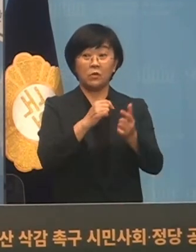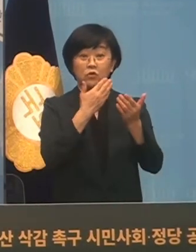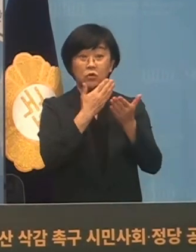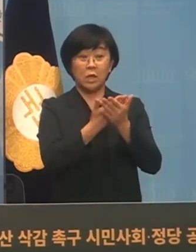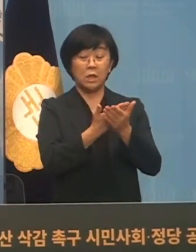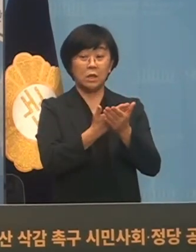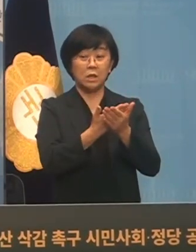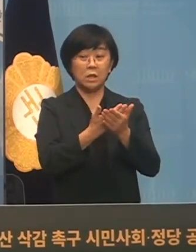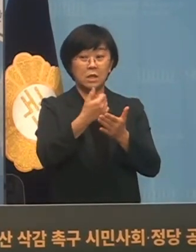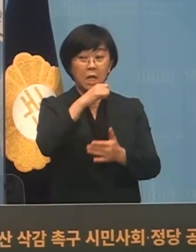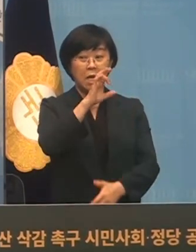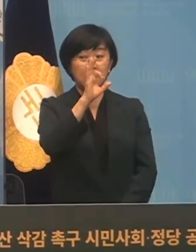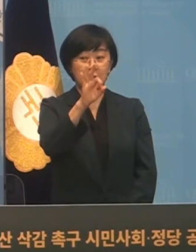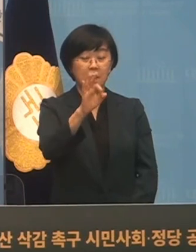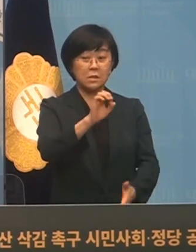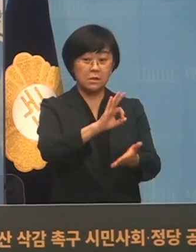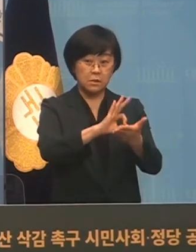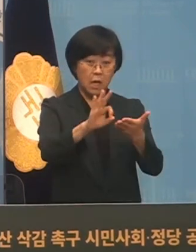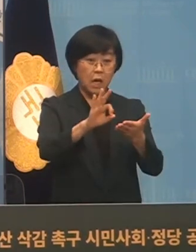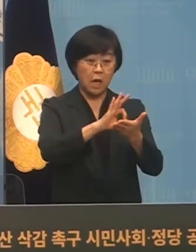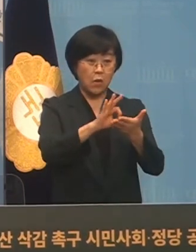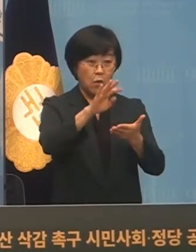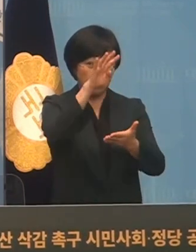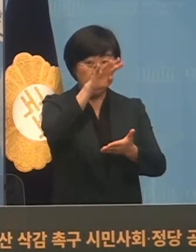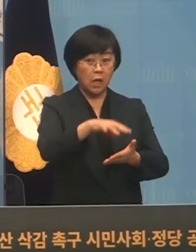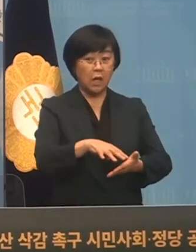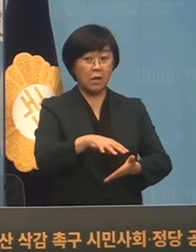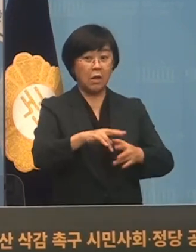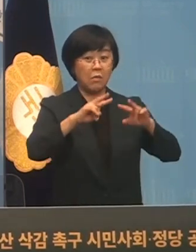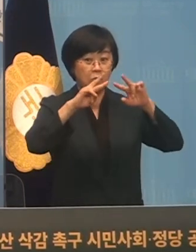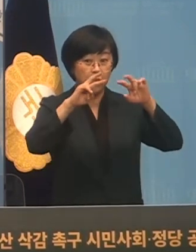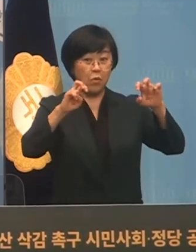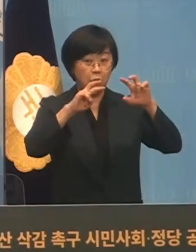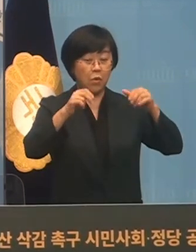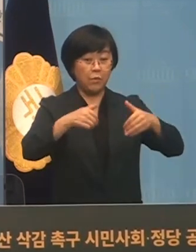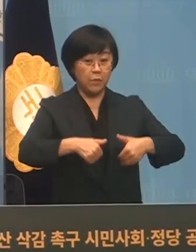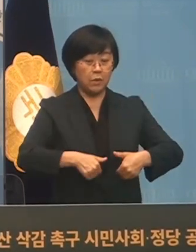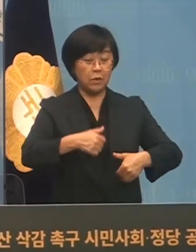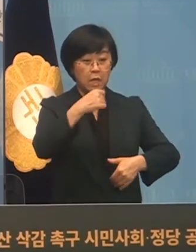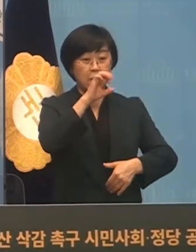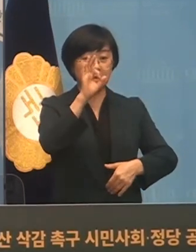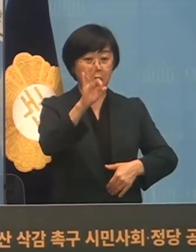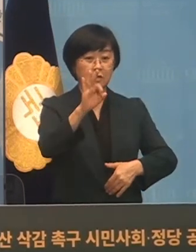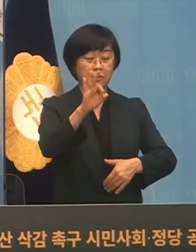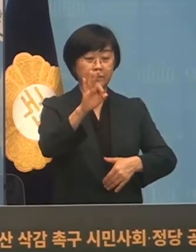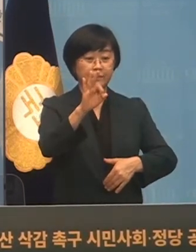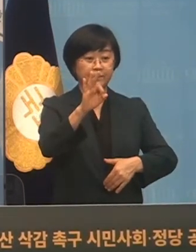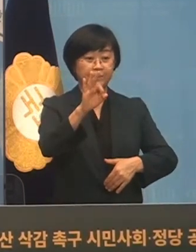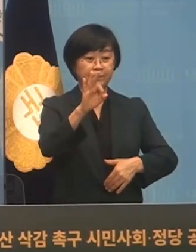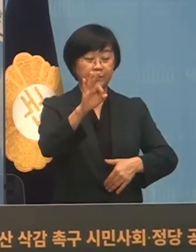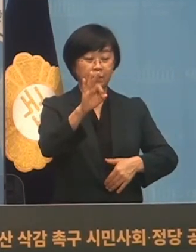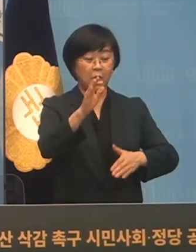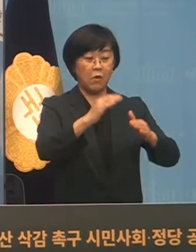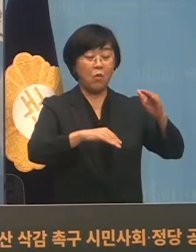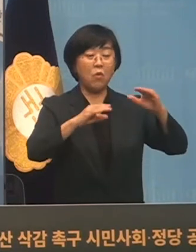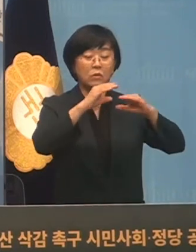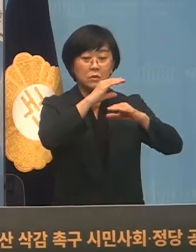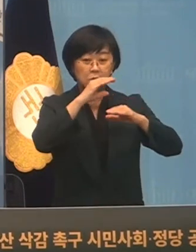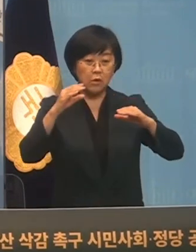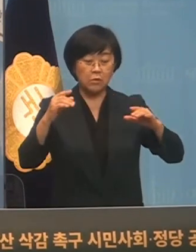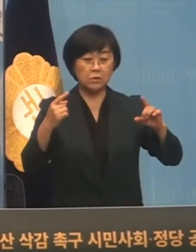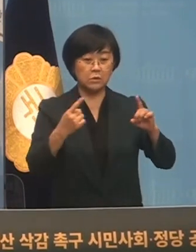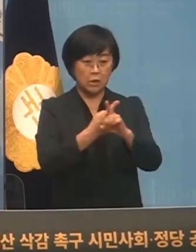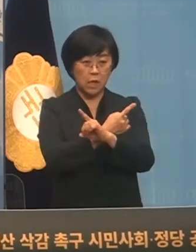건 이 예산이 어디에 쓰이는지를 들여다봐야 합니다. 이 예산 중 소위 공정전환이라고